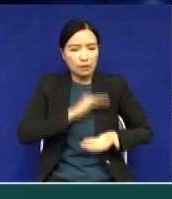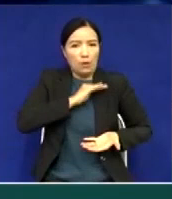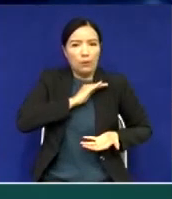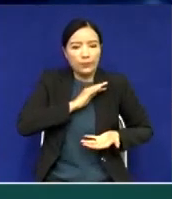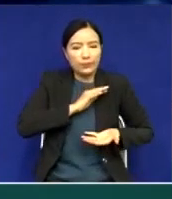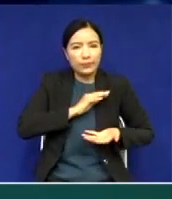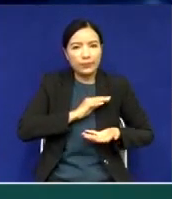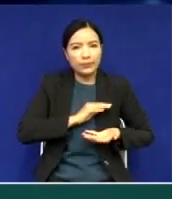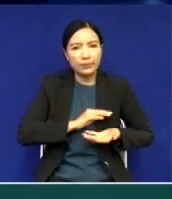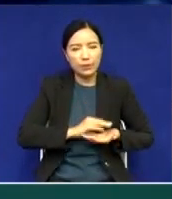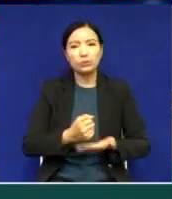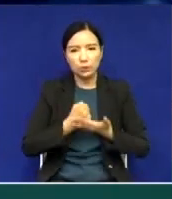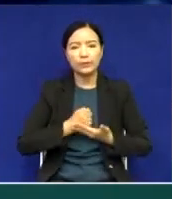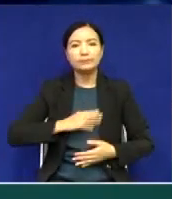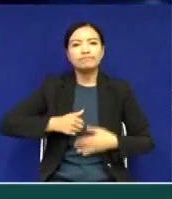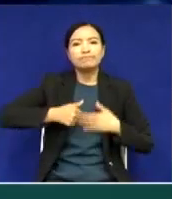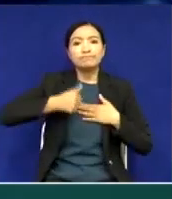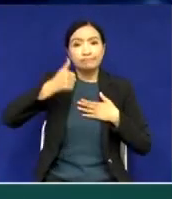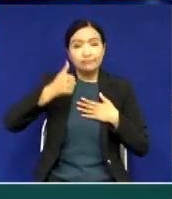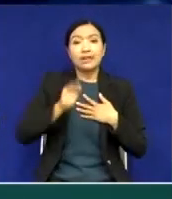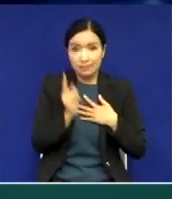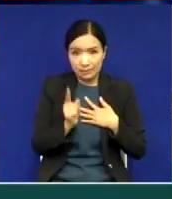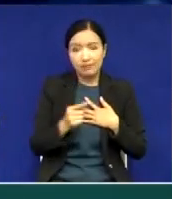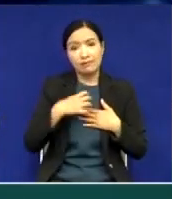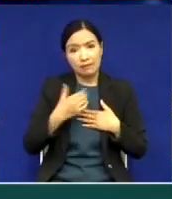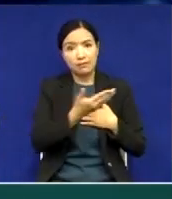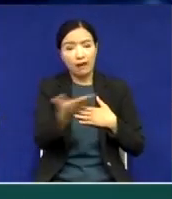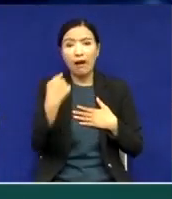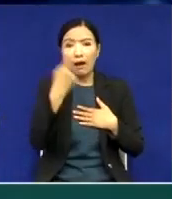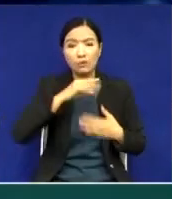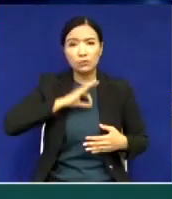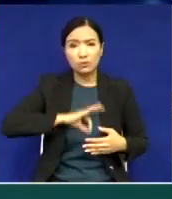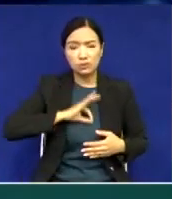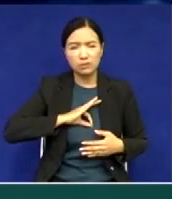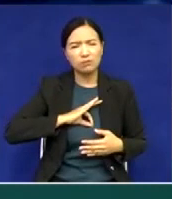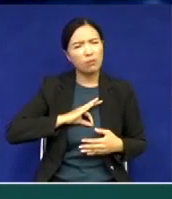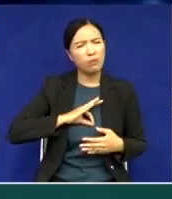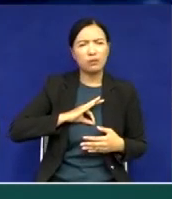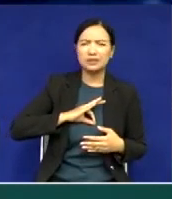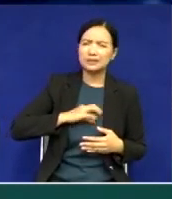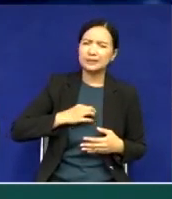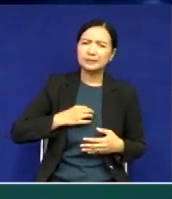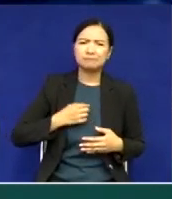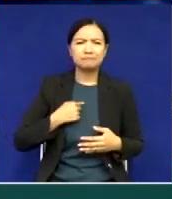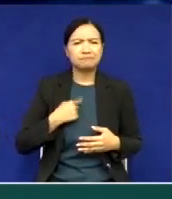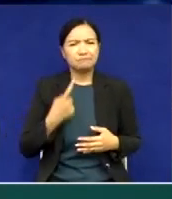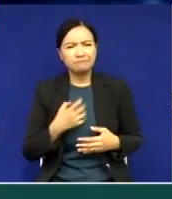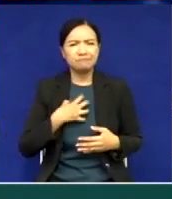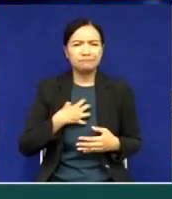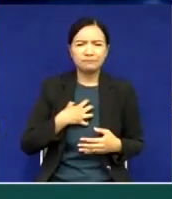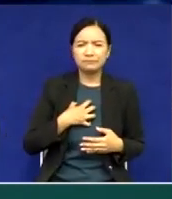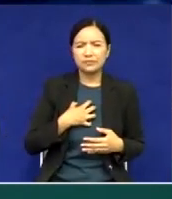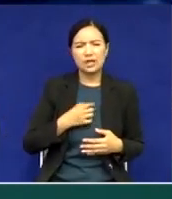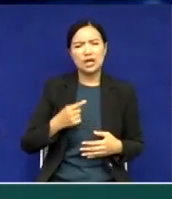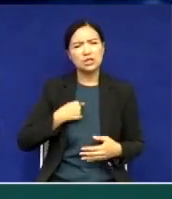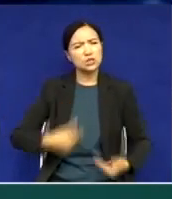กนี้มันจะดีขึ้นอันนี้เป็นเรื่องจริงและอยากให้ทุกท่านที่มีความรู้สึกนะครับผมอาจจะมีหลายๆท่านที่ดูตรงนี้ว่ามีความรู้สึกไม่อยากอยู่แล้ว